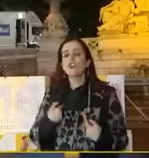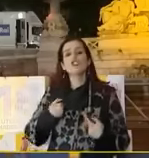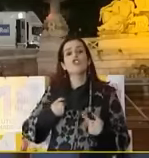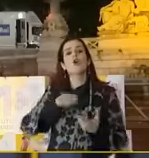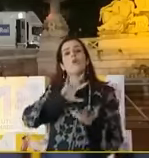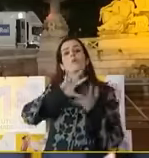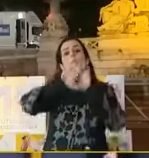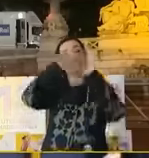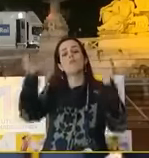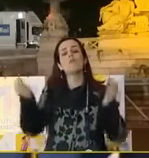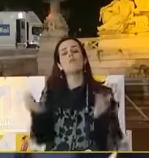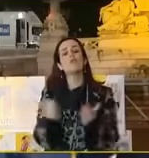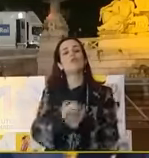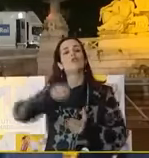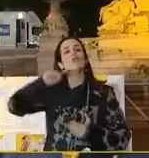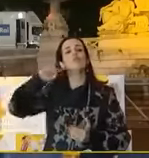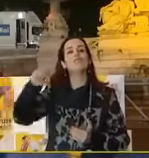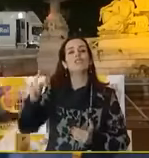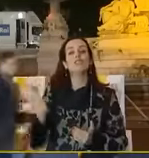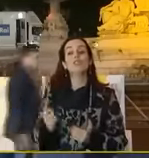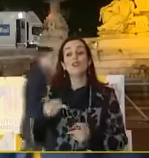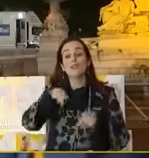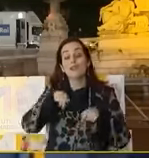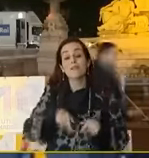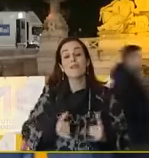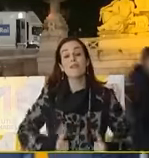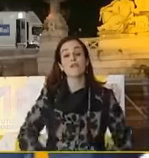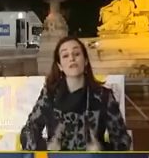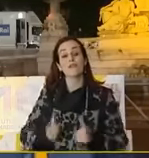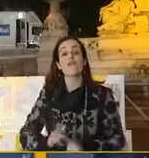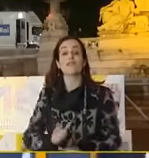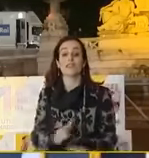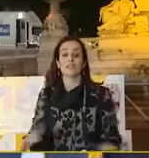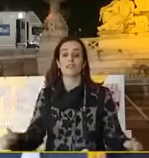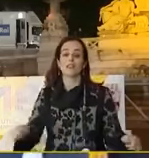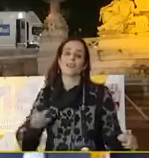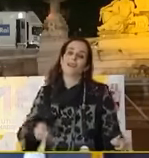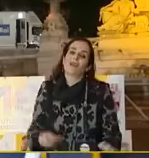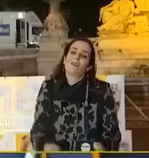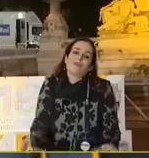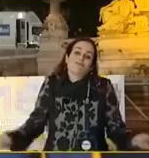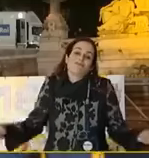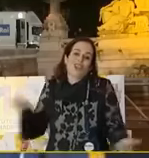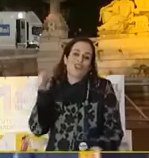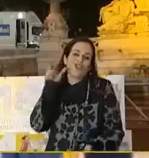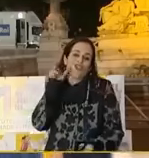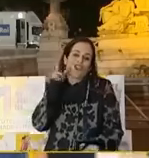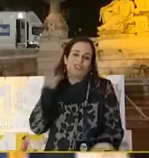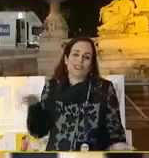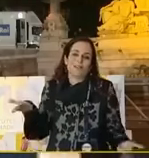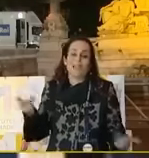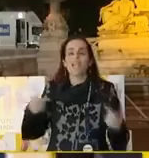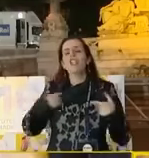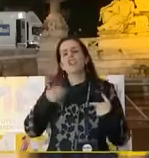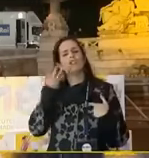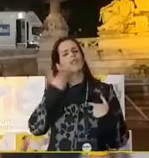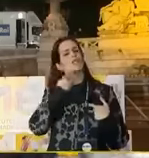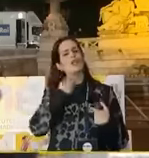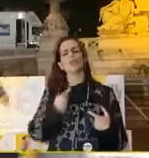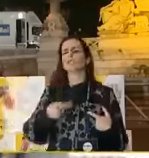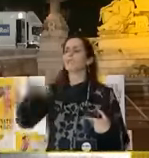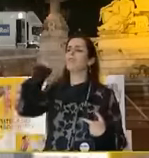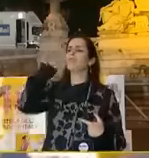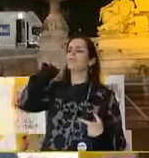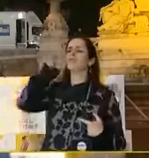migliore per i loro bambini. E poi sono donne. Io non voglio fare la femminista, ma